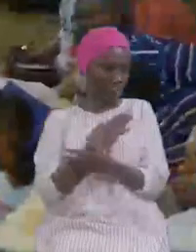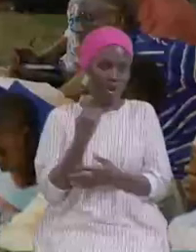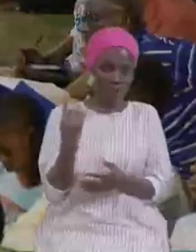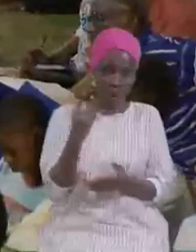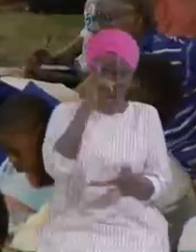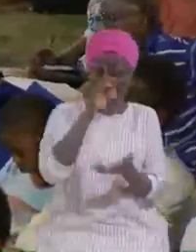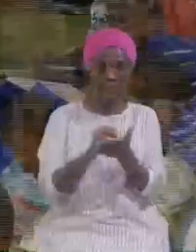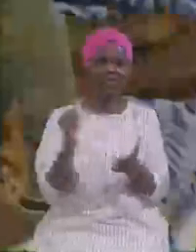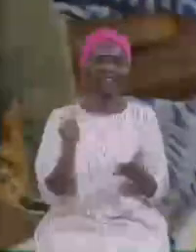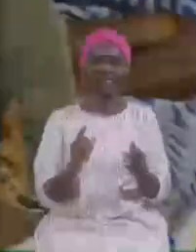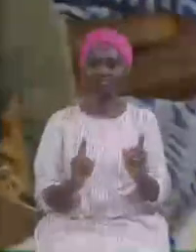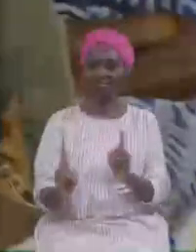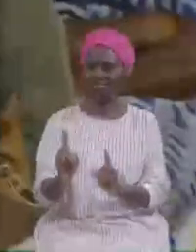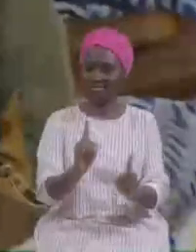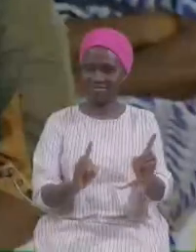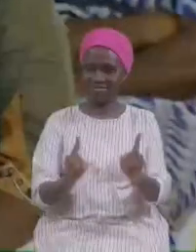Ce soir, je crois.